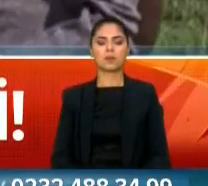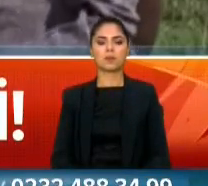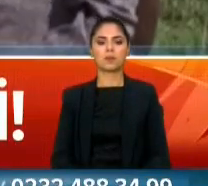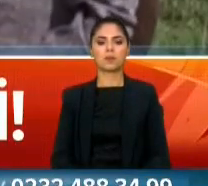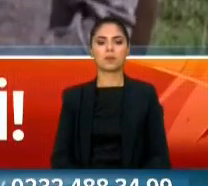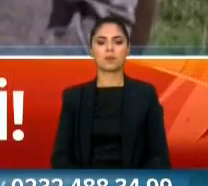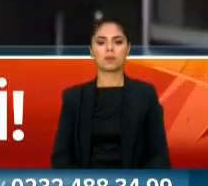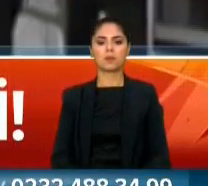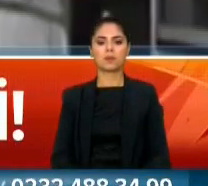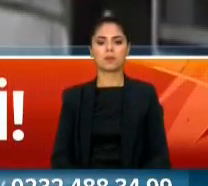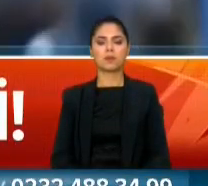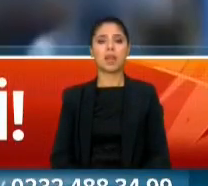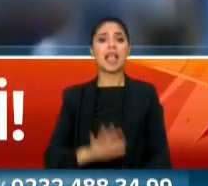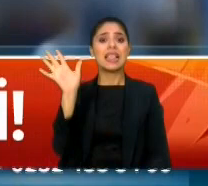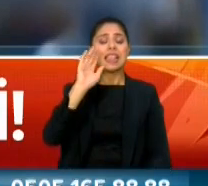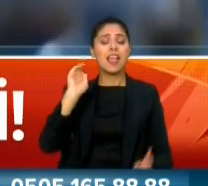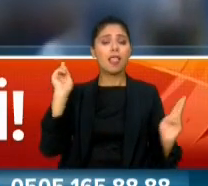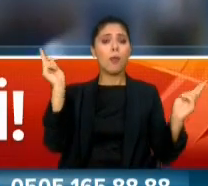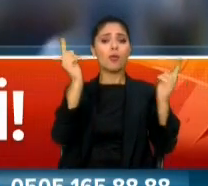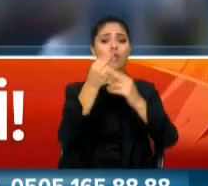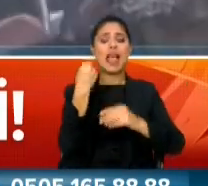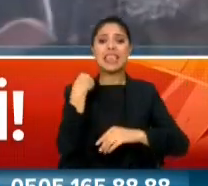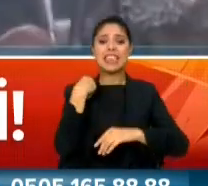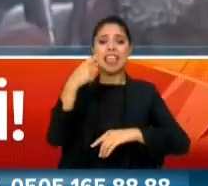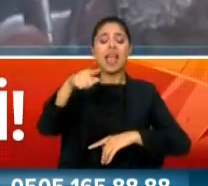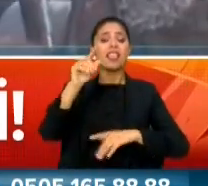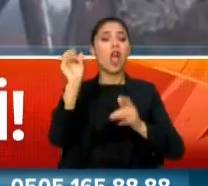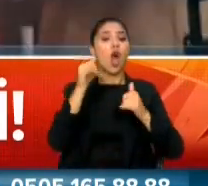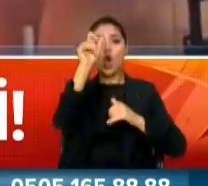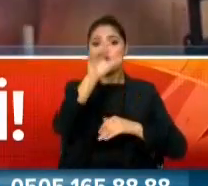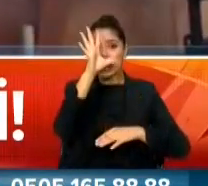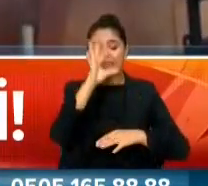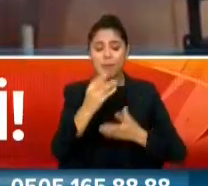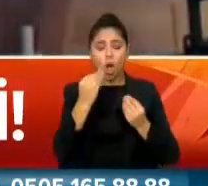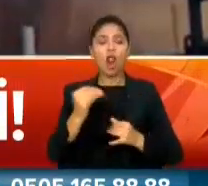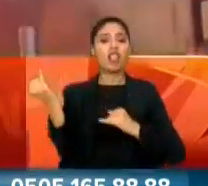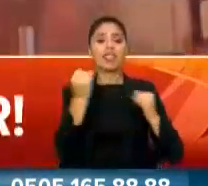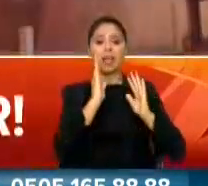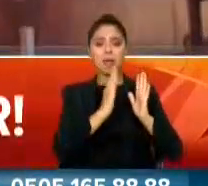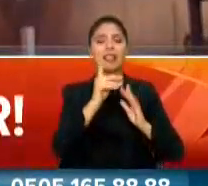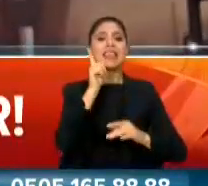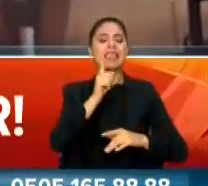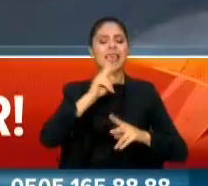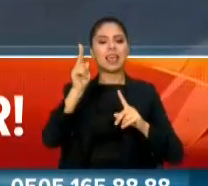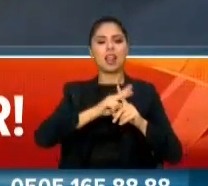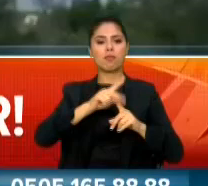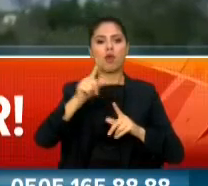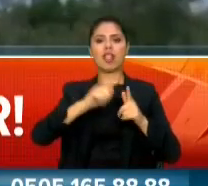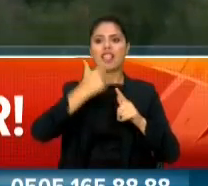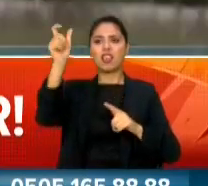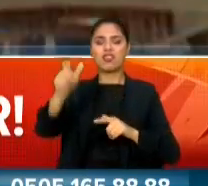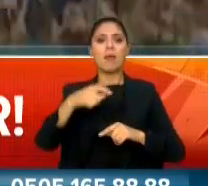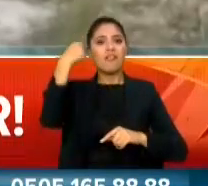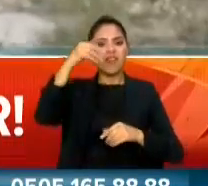You missed Mr. Bond. Sinema dünyasında yeni Bond kim olacak tartışması devam ederken, İngiliz polisi de James Bond